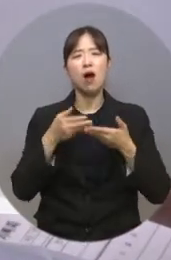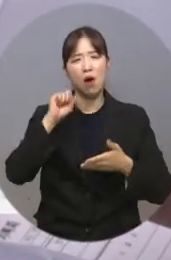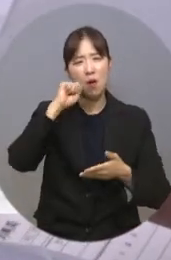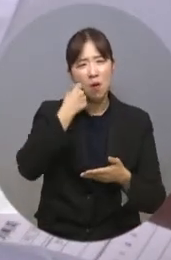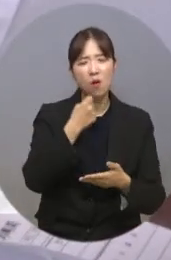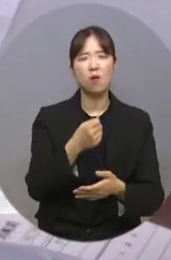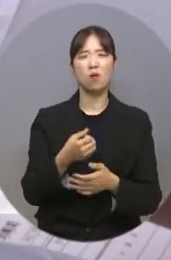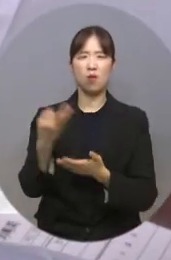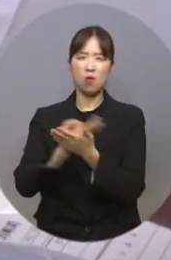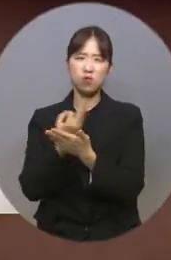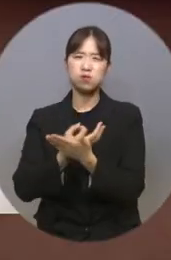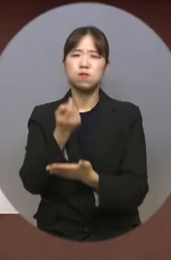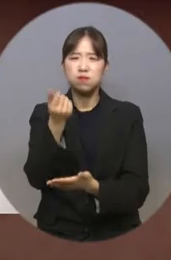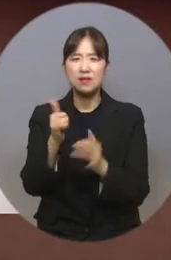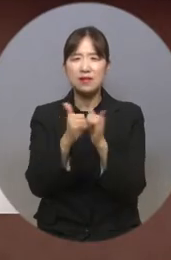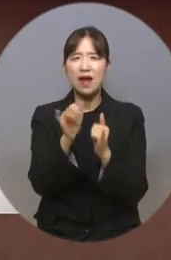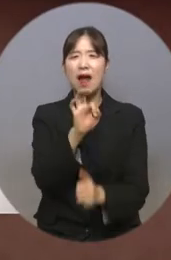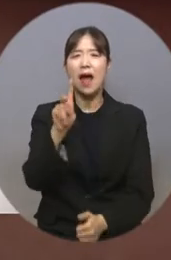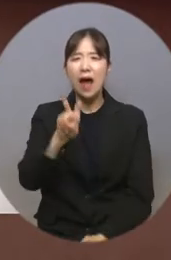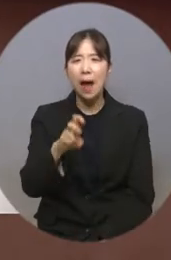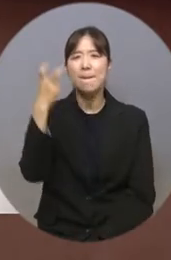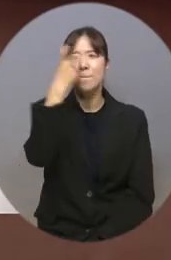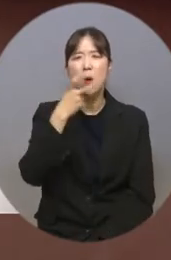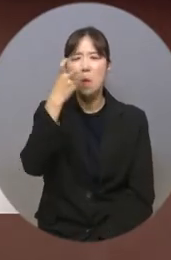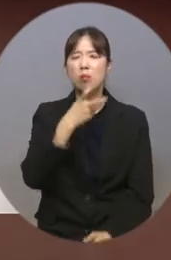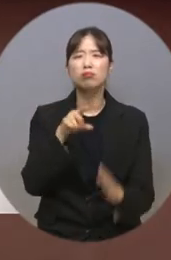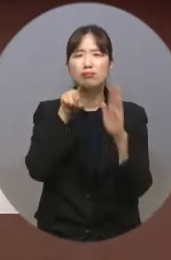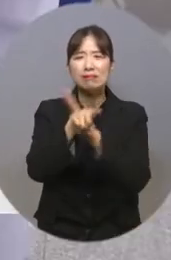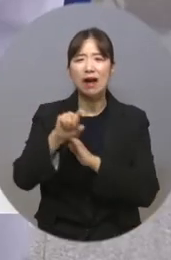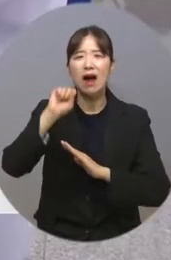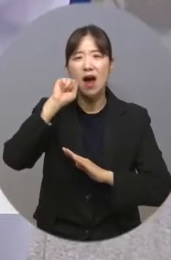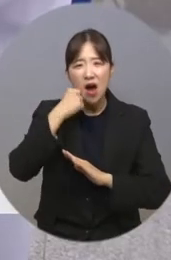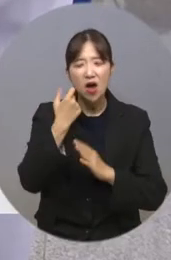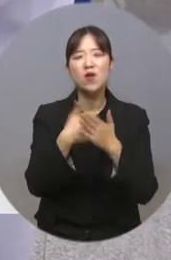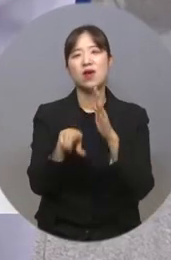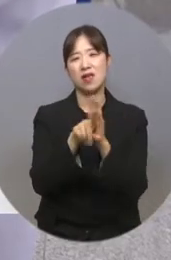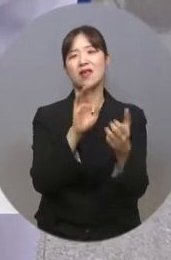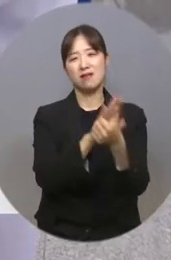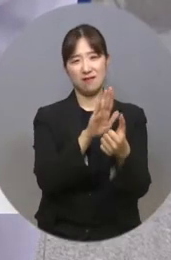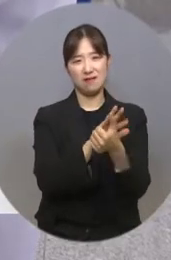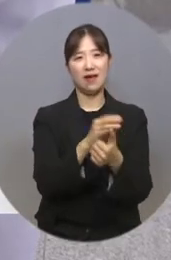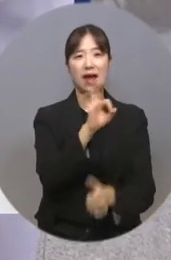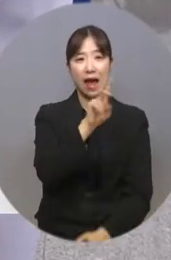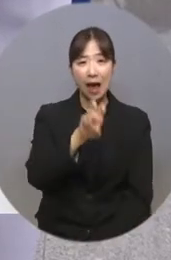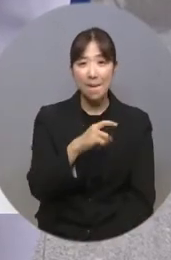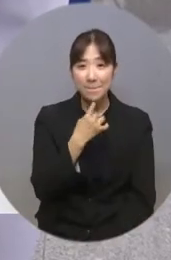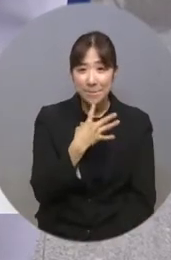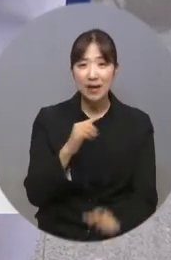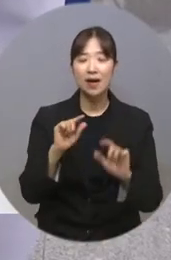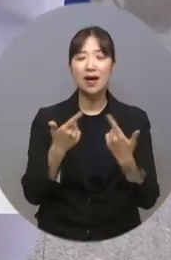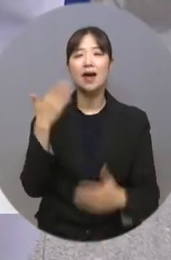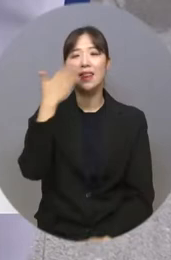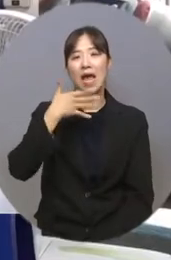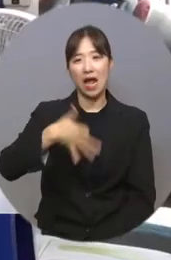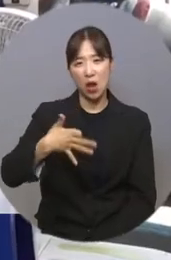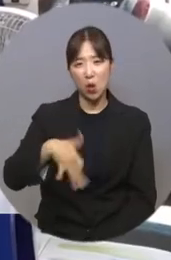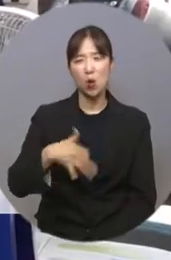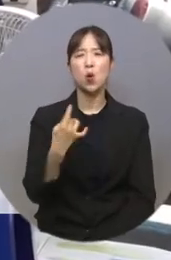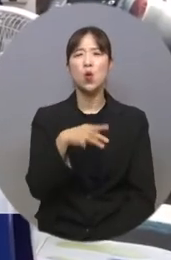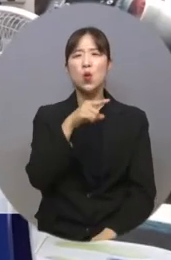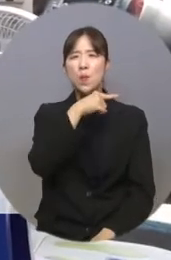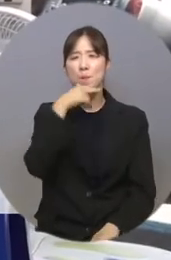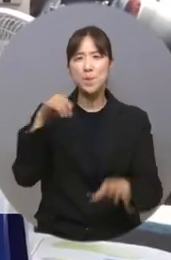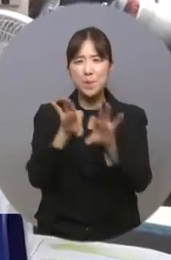저소득층의 암검진 접근성을 높이기 위해 실시됐으며 암검진을 비롯해 당뇨와 고지혈증과 같은